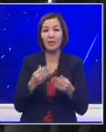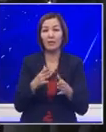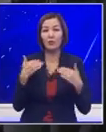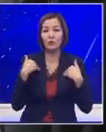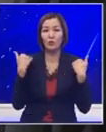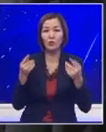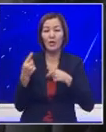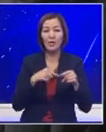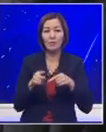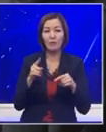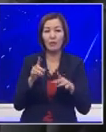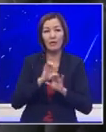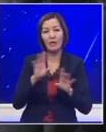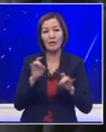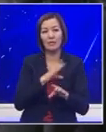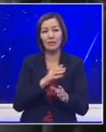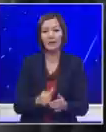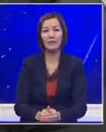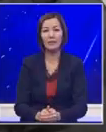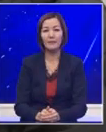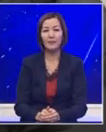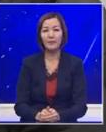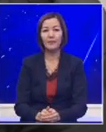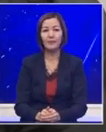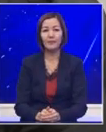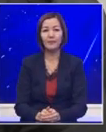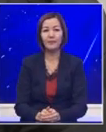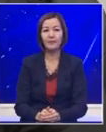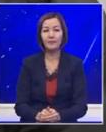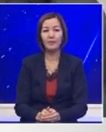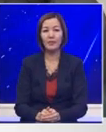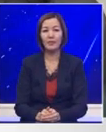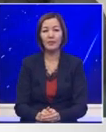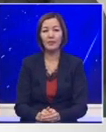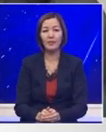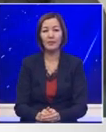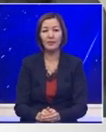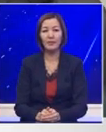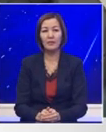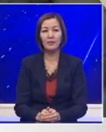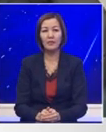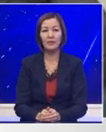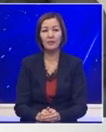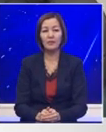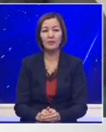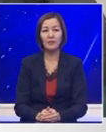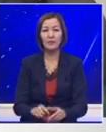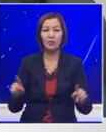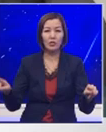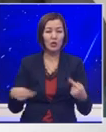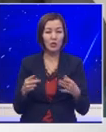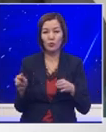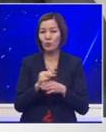деген ұсынысын кәсіпкерлер жасырмады. Бірде бір күрделі жөндеу өтілмеген. Жаңа жаңғырту жұмыстары